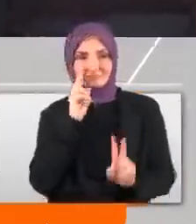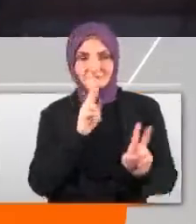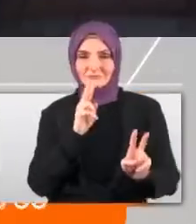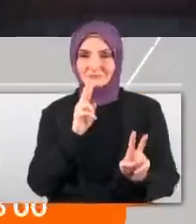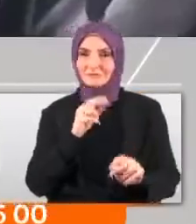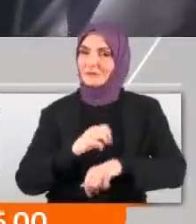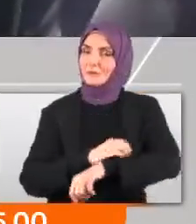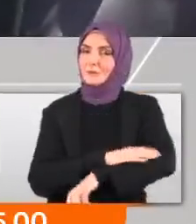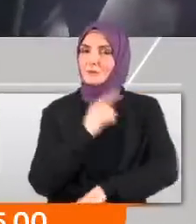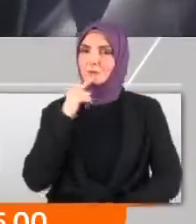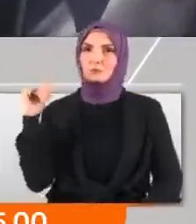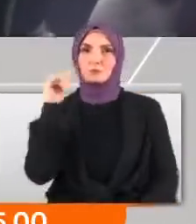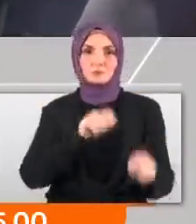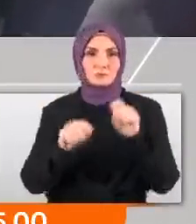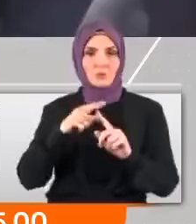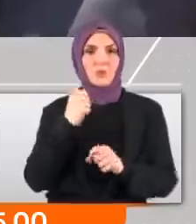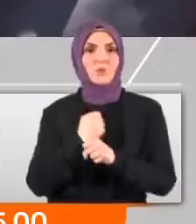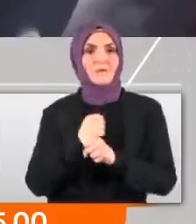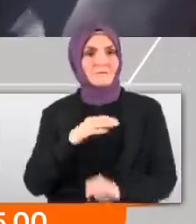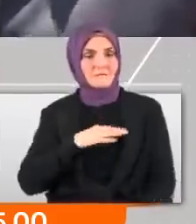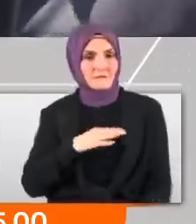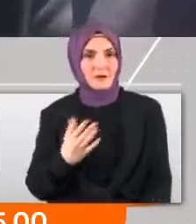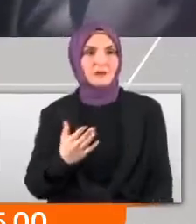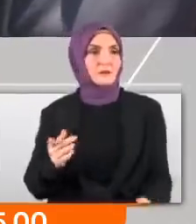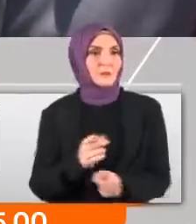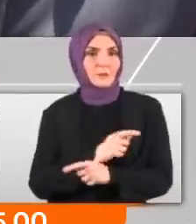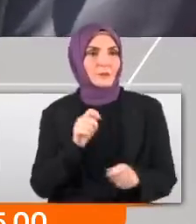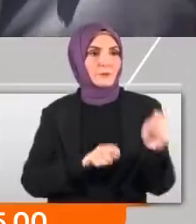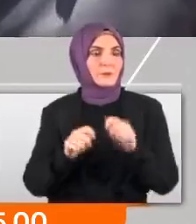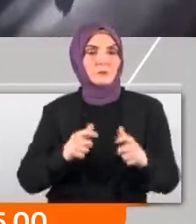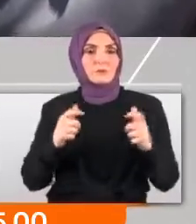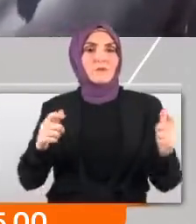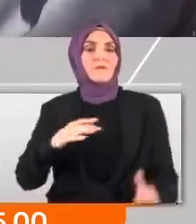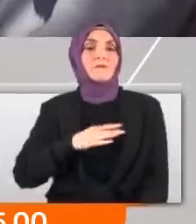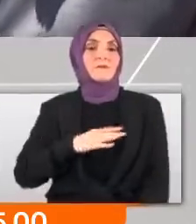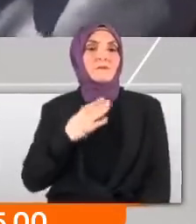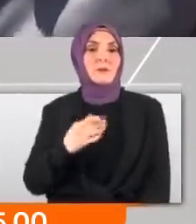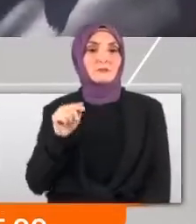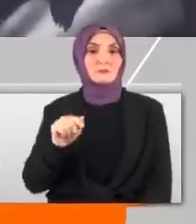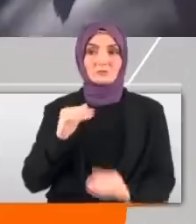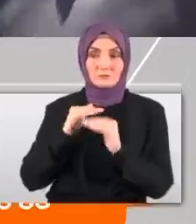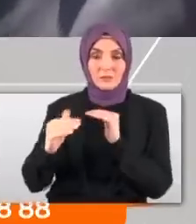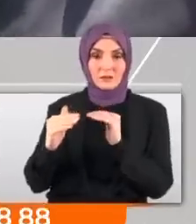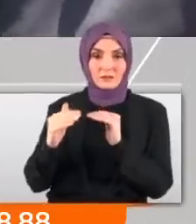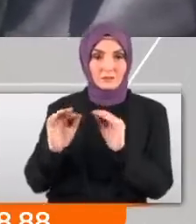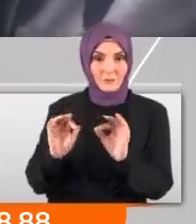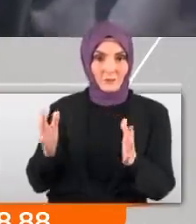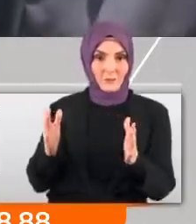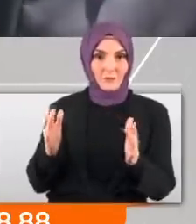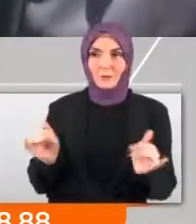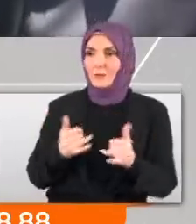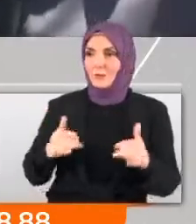yapıyor. Tokumuz yapıldı. Daha ne olsun? Daha ne yapabilir? Evet. Ne yapacak? Bu milleti bak bu şekilde